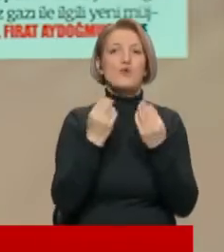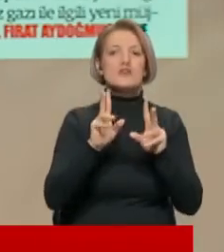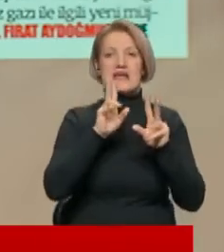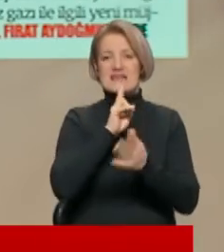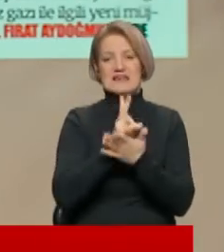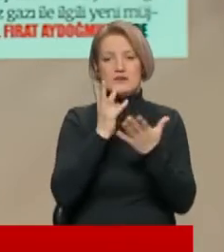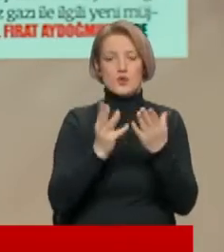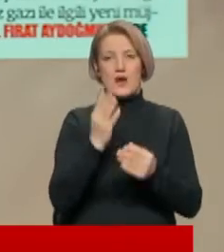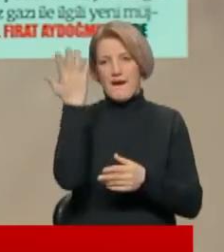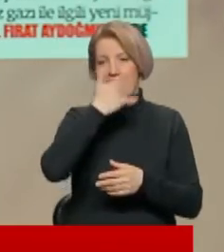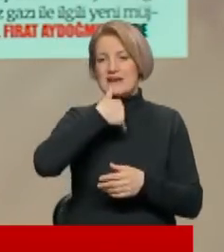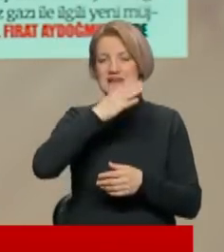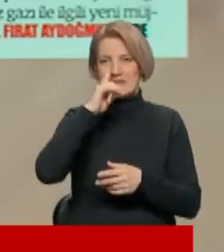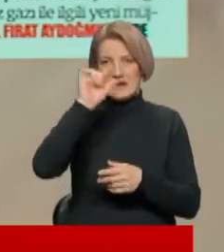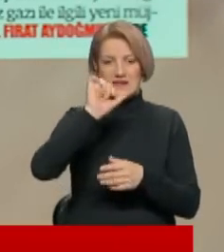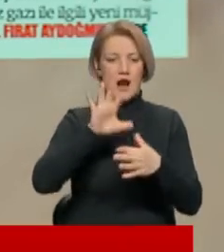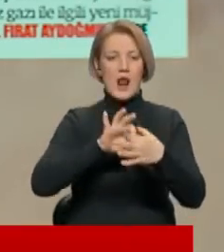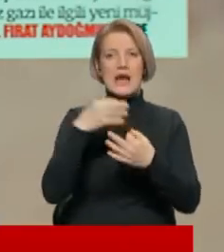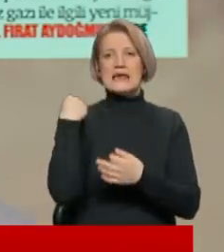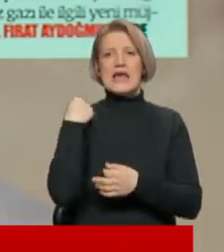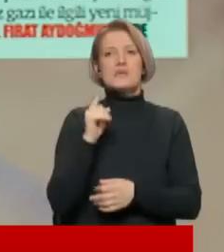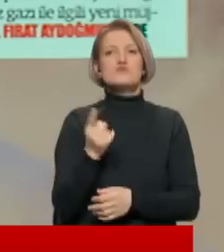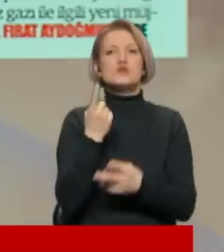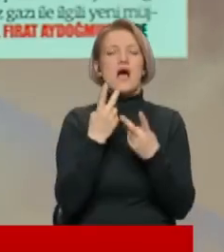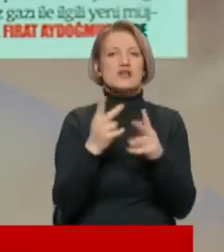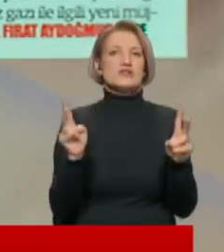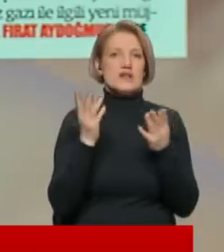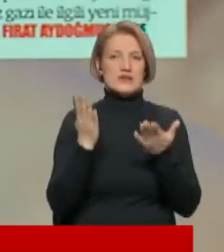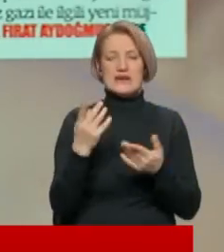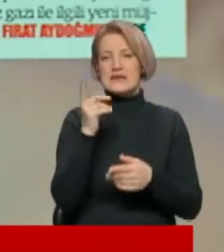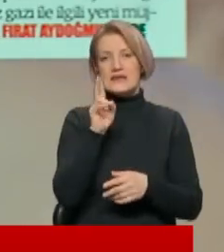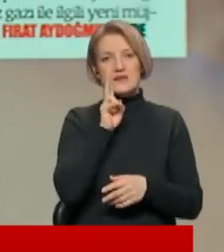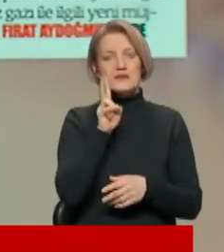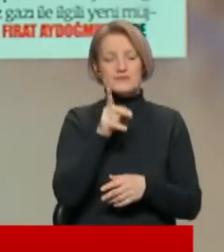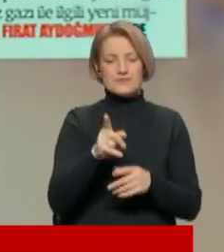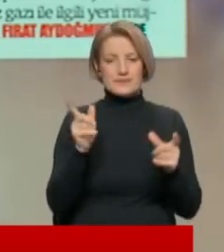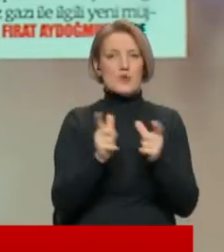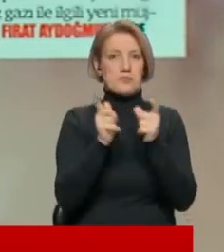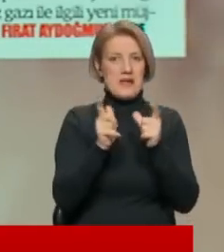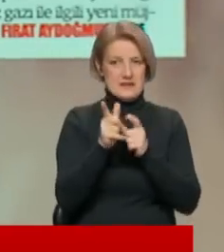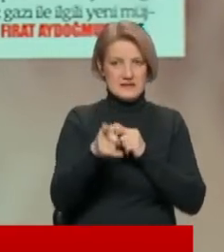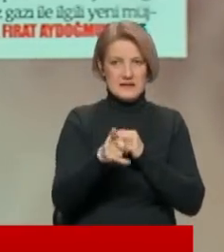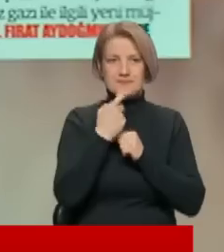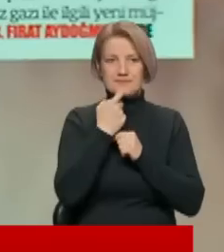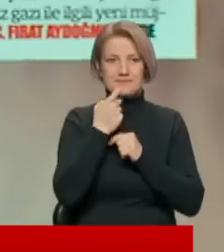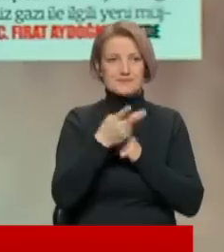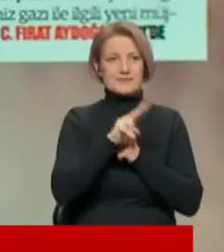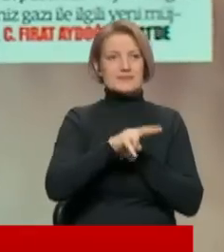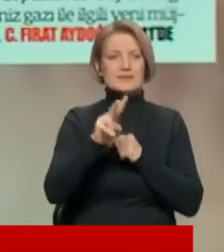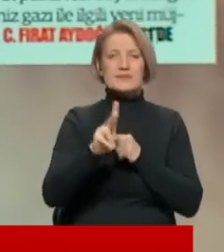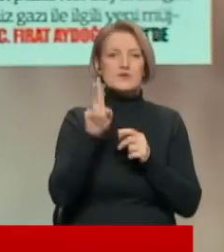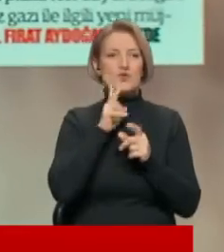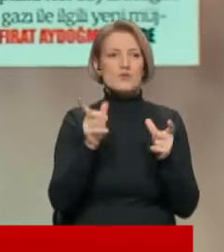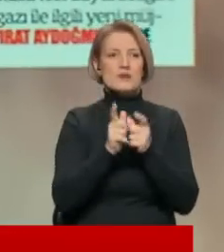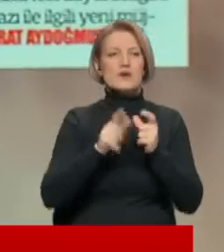netleşecek Karadeniz gazıyla ilgili de yeni Müjde açıklanacak Yılın son kabine toplantısında Gündem çok yoğun